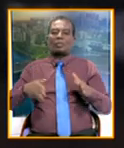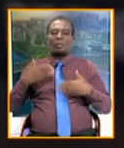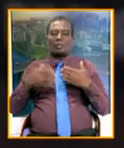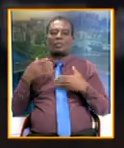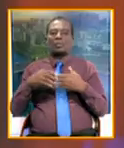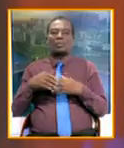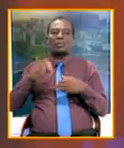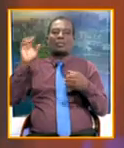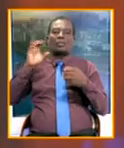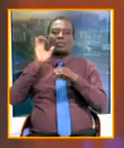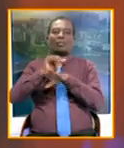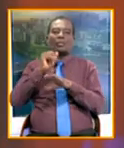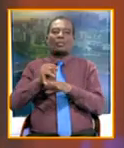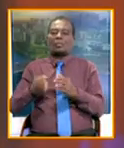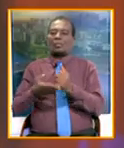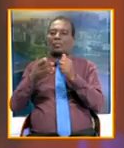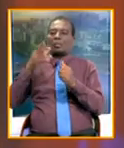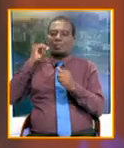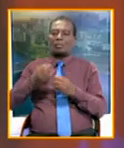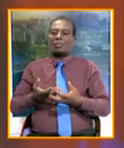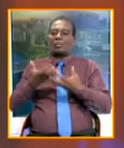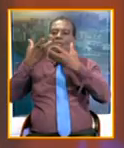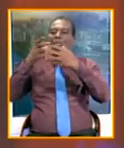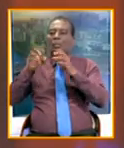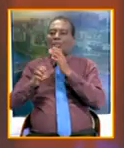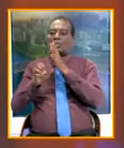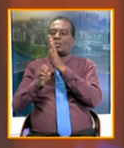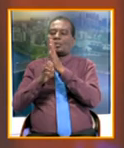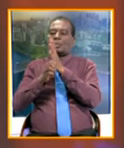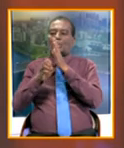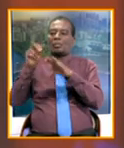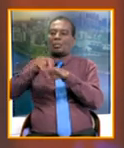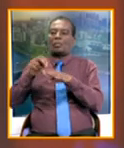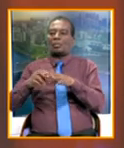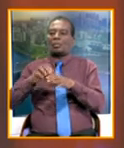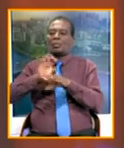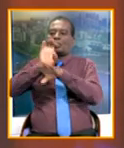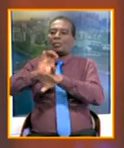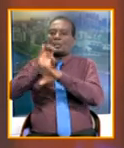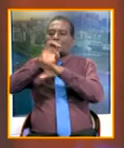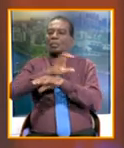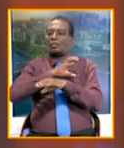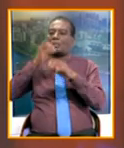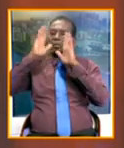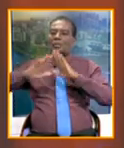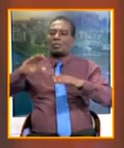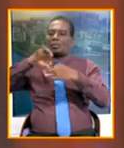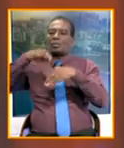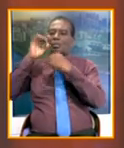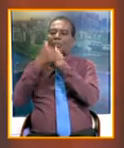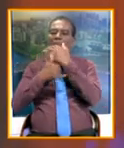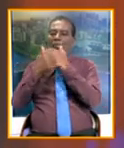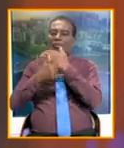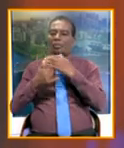pour la contribution de l'UNESCO à la promotion de l'éducation, de la culture et de la paix dans notre